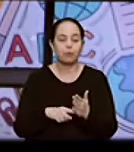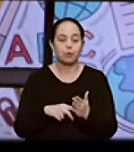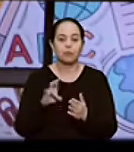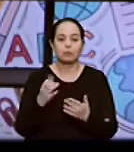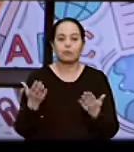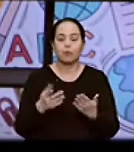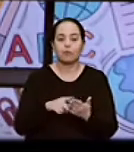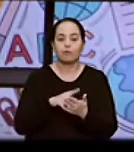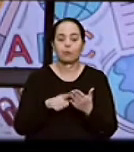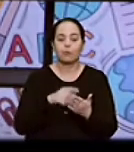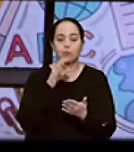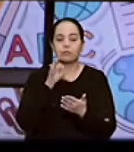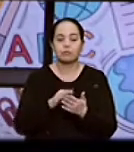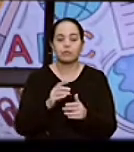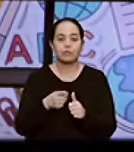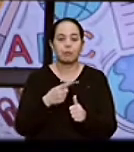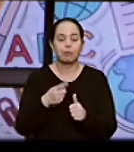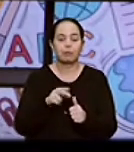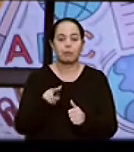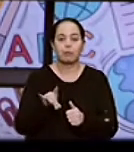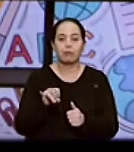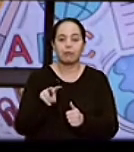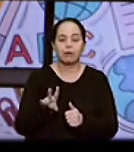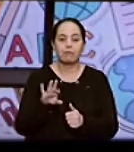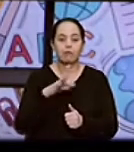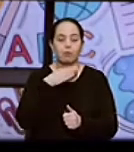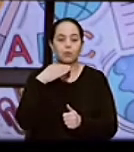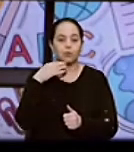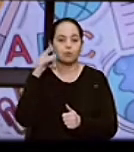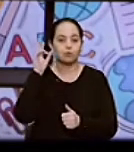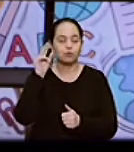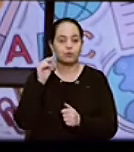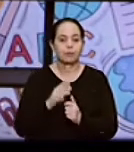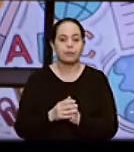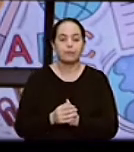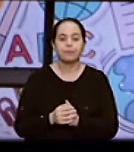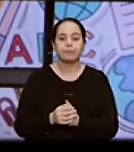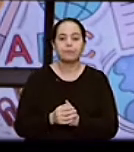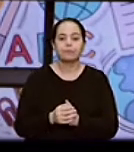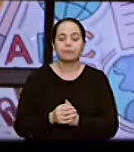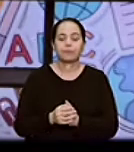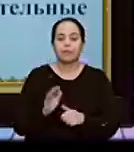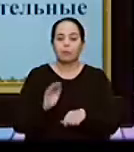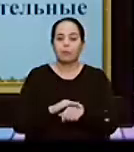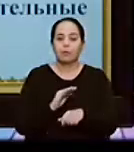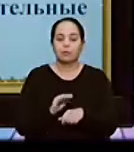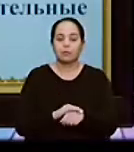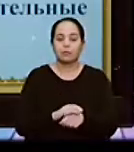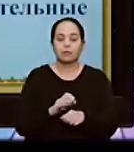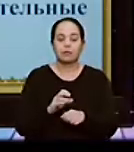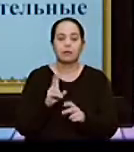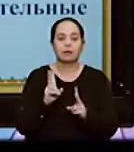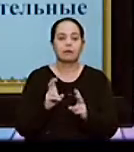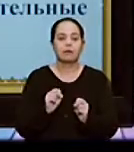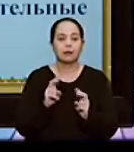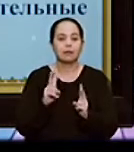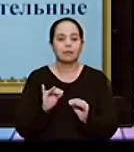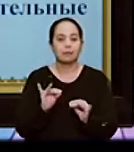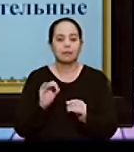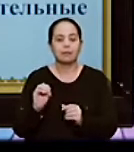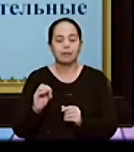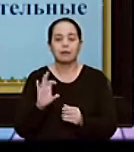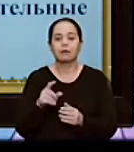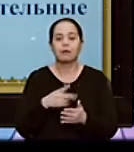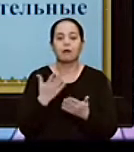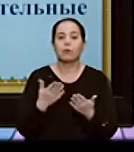имена прилагательные во множественном числе? Молодцы! Какие? На какой вопрос отвечают